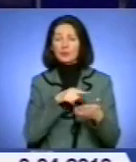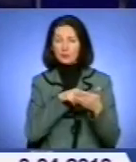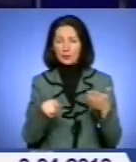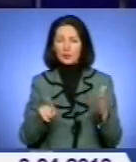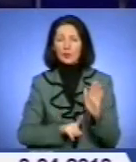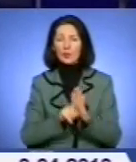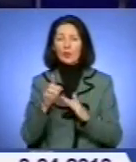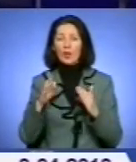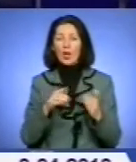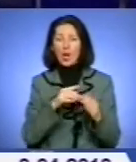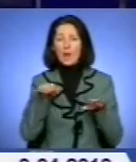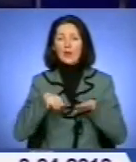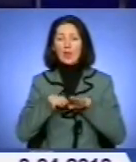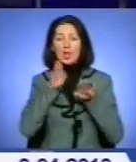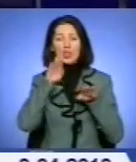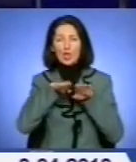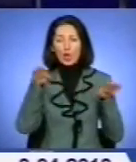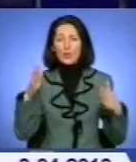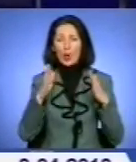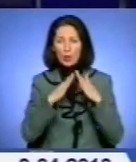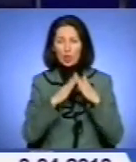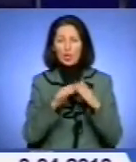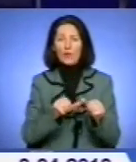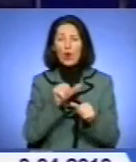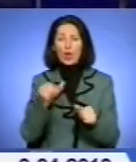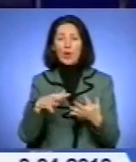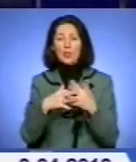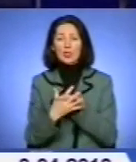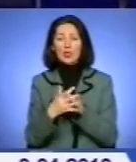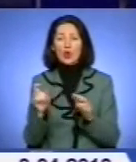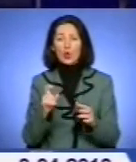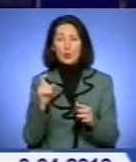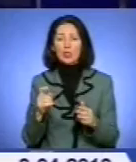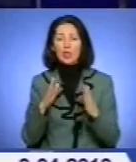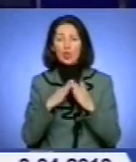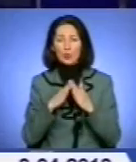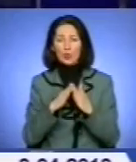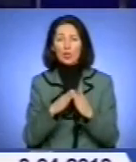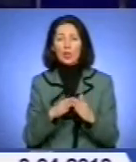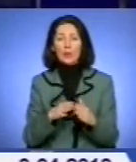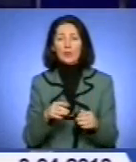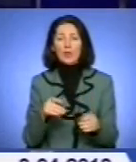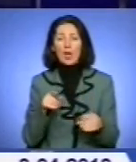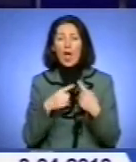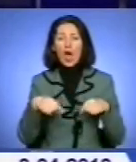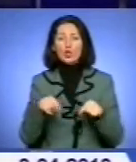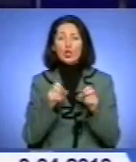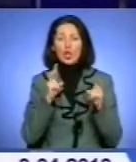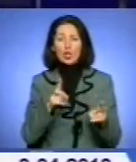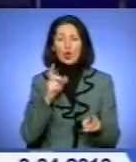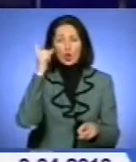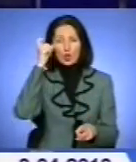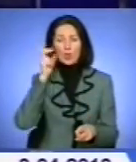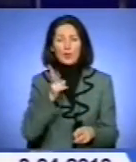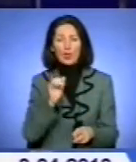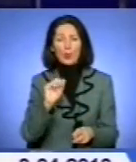будинків та сільськогосподарських споруд в окремих населених пунктах Підволочиського району. До зони ризику потрапляють Чортківський та Бучацький